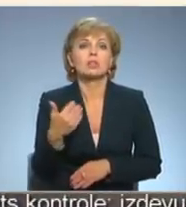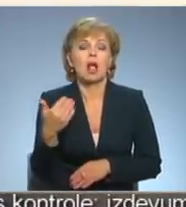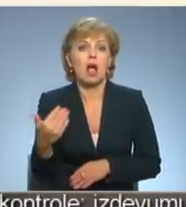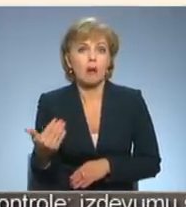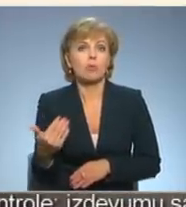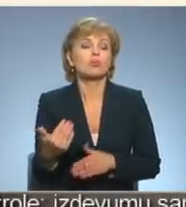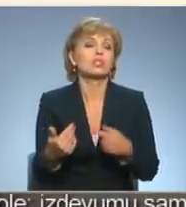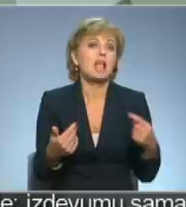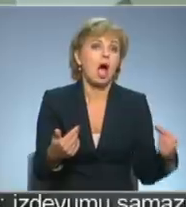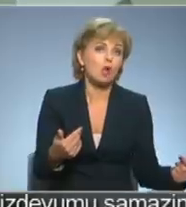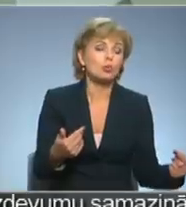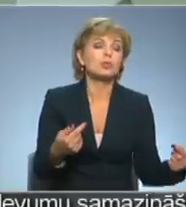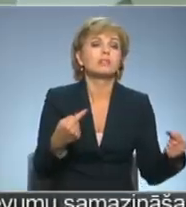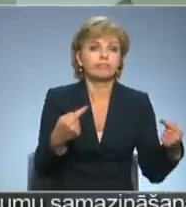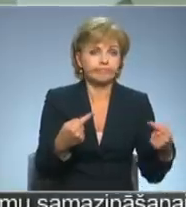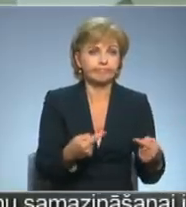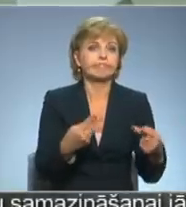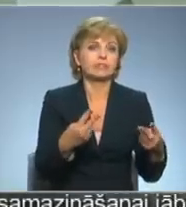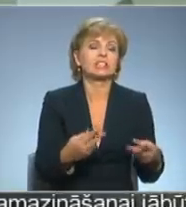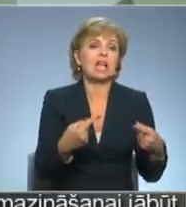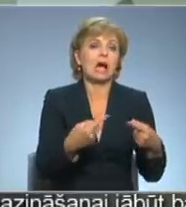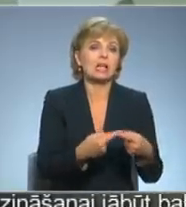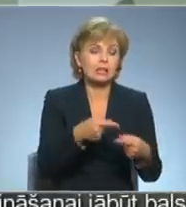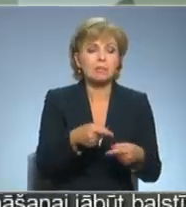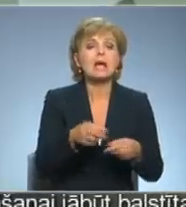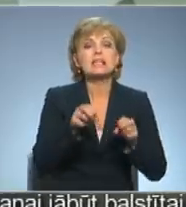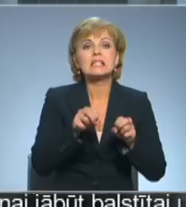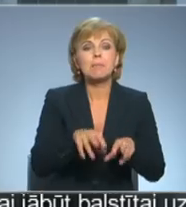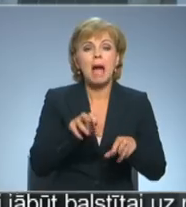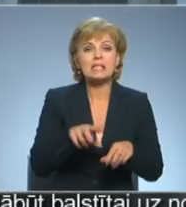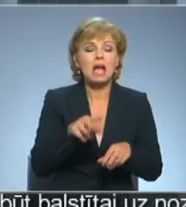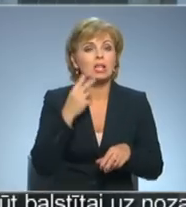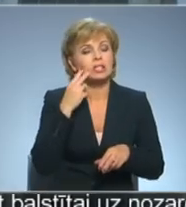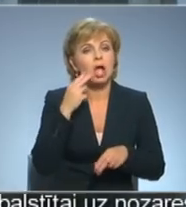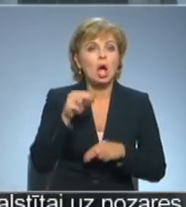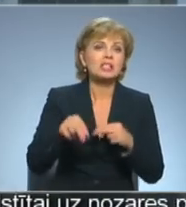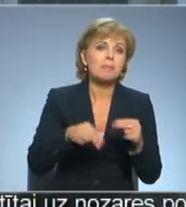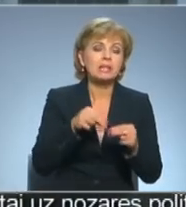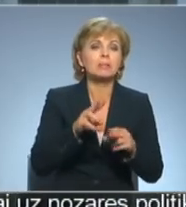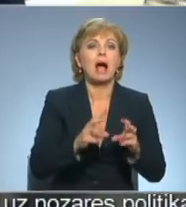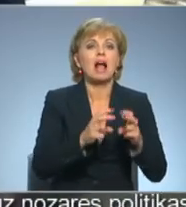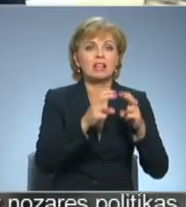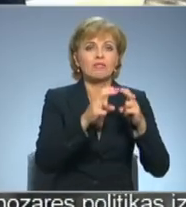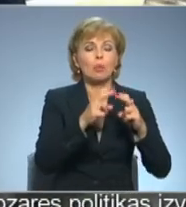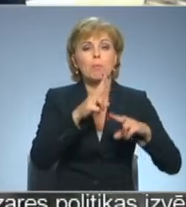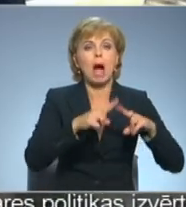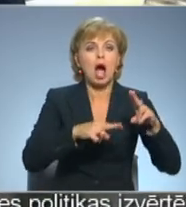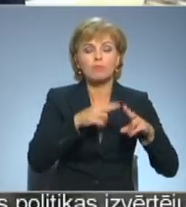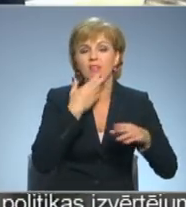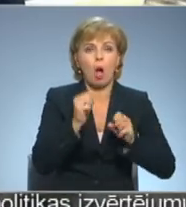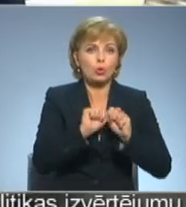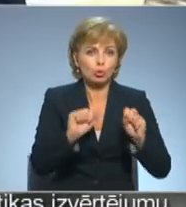šādas sakritības pusi. Šobrīd speciālisti lems, kā liftu pārbūvēt, jo ir secināts, ka tas nav drošs.